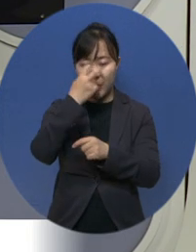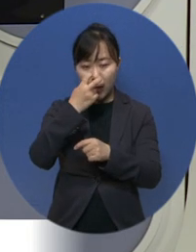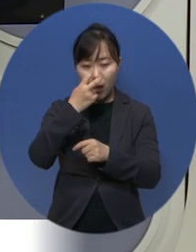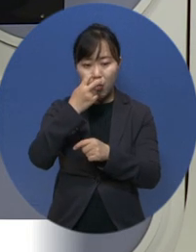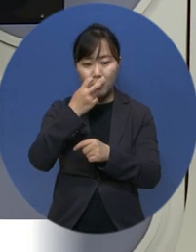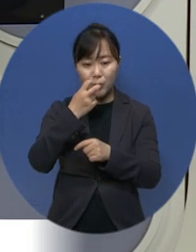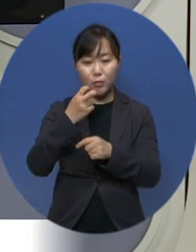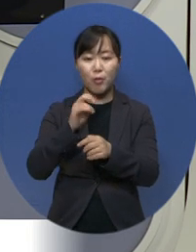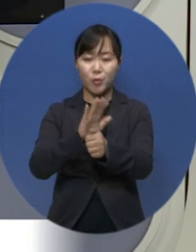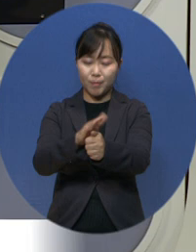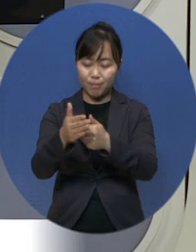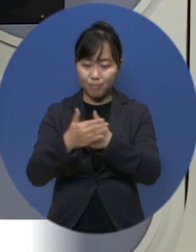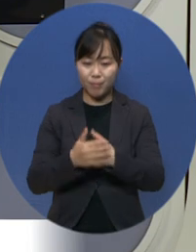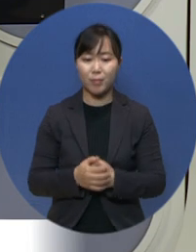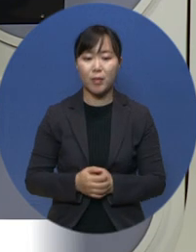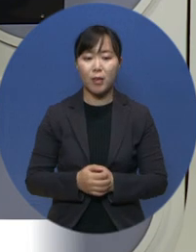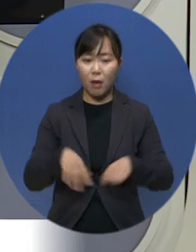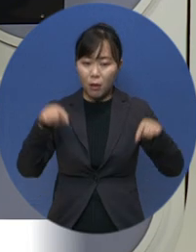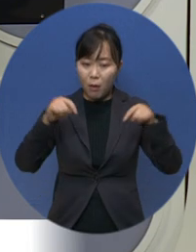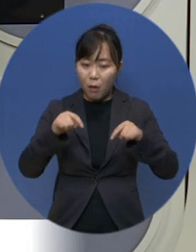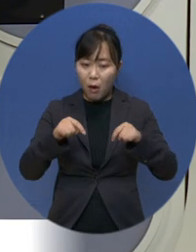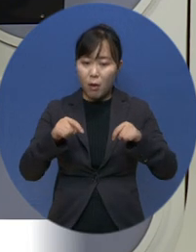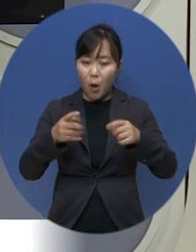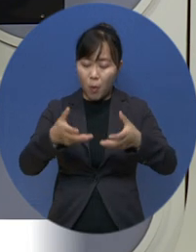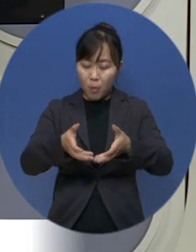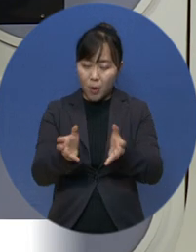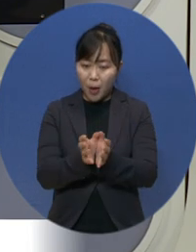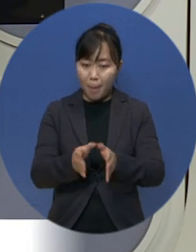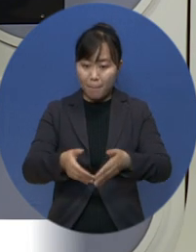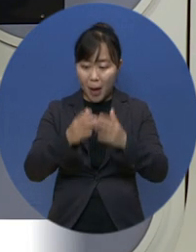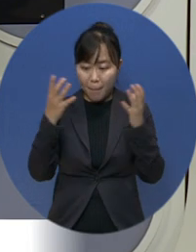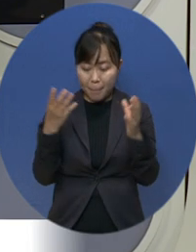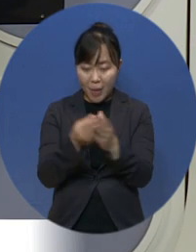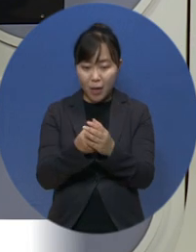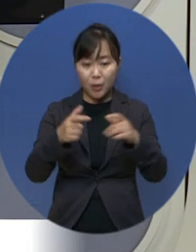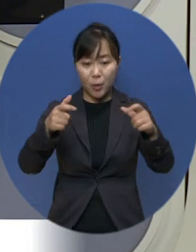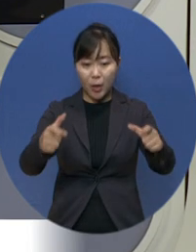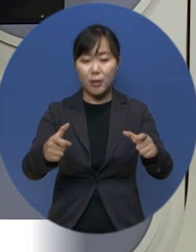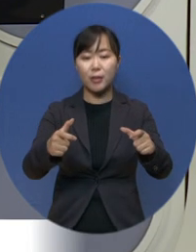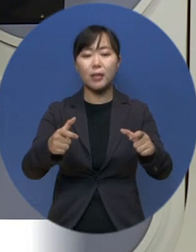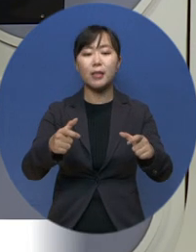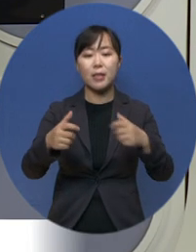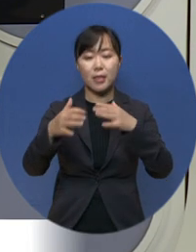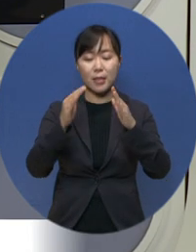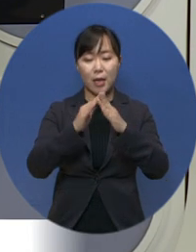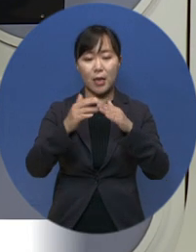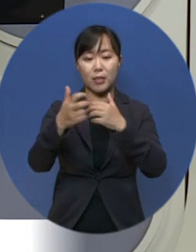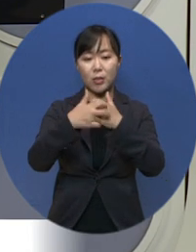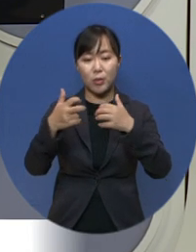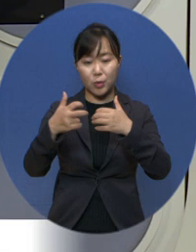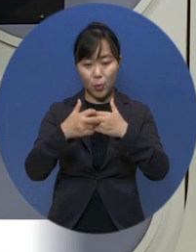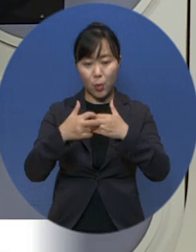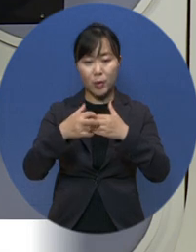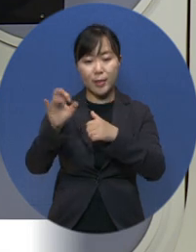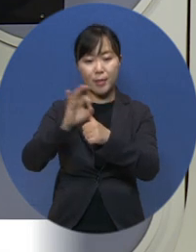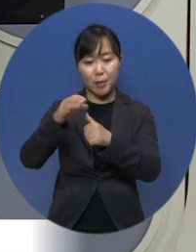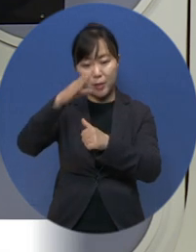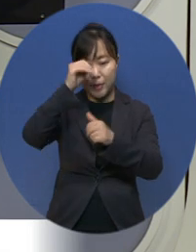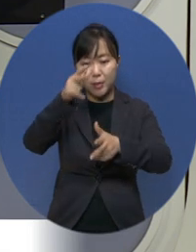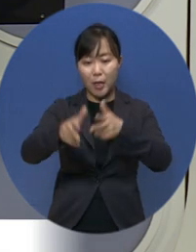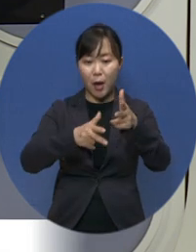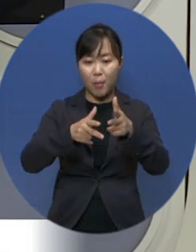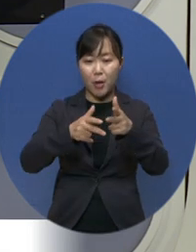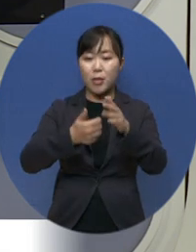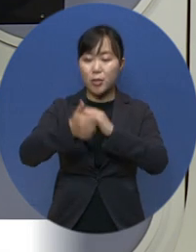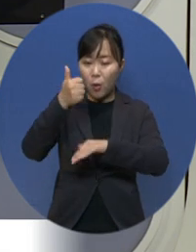협의하는 데요 또한 협의체 구성이 완료된 지역은 권역별로 제가 의료급여 시범사업의 성과 공유